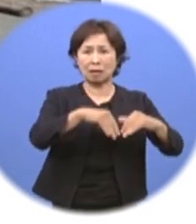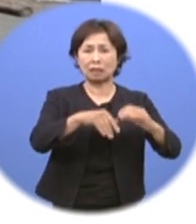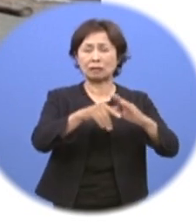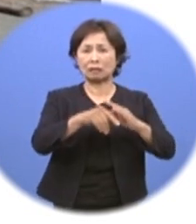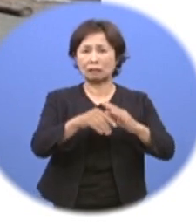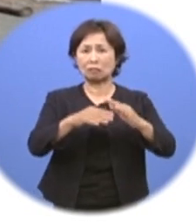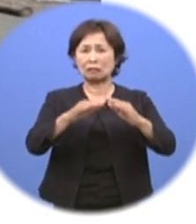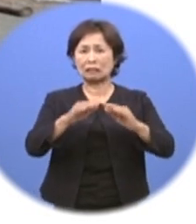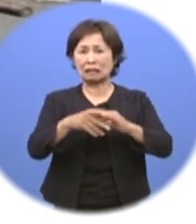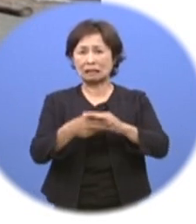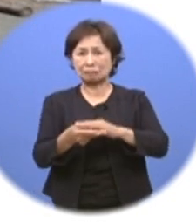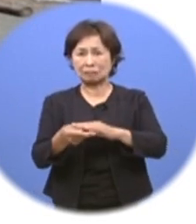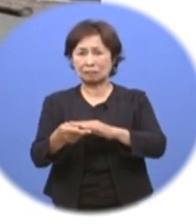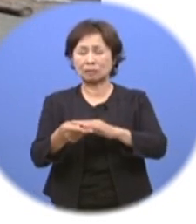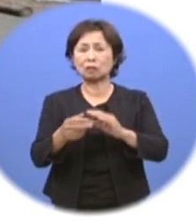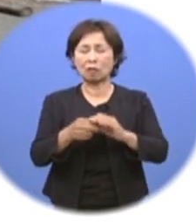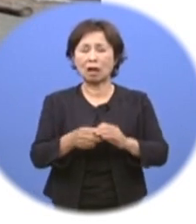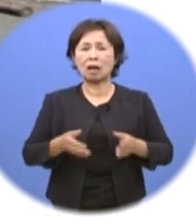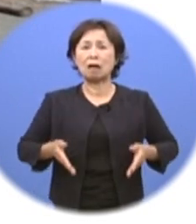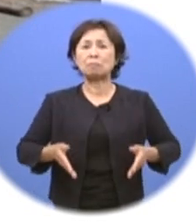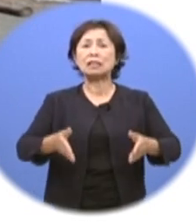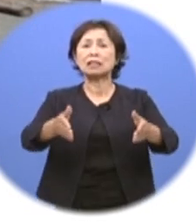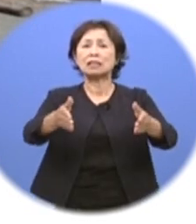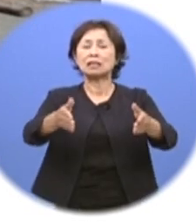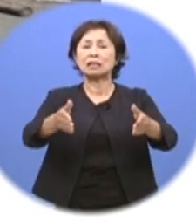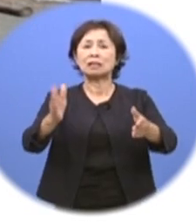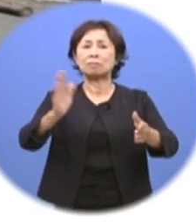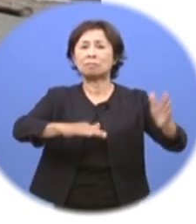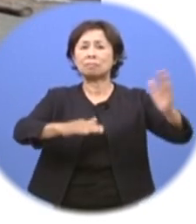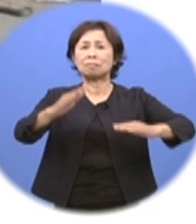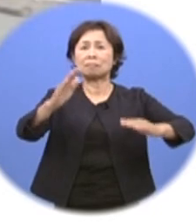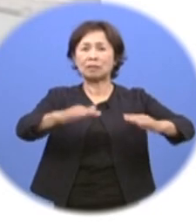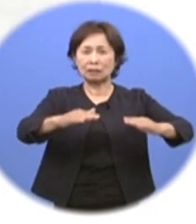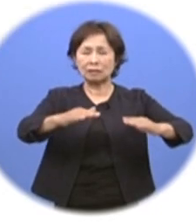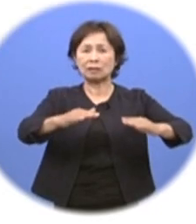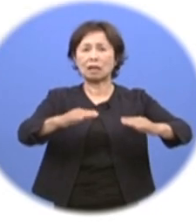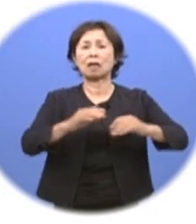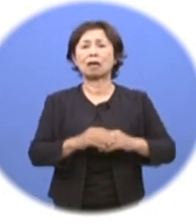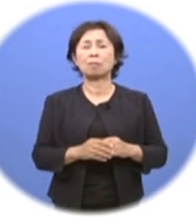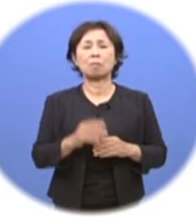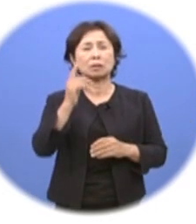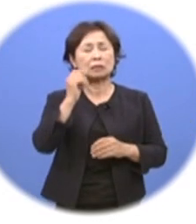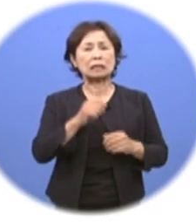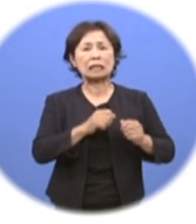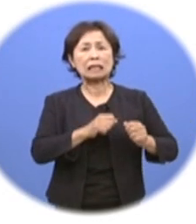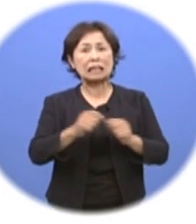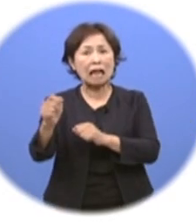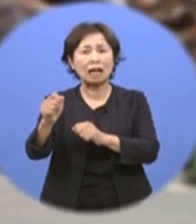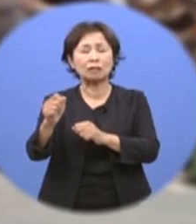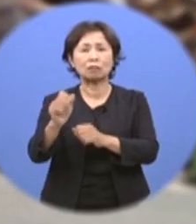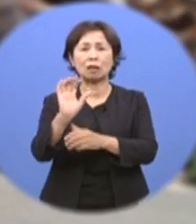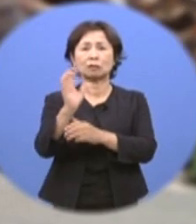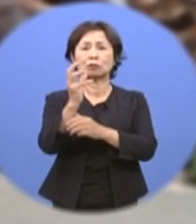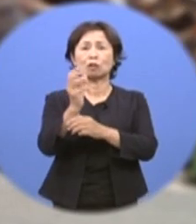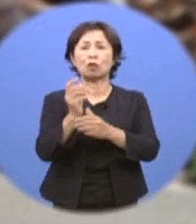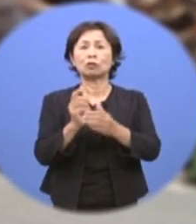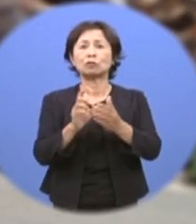その下敷きとなるだけでなく倒壊した住宅が道路を塞ぎ津波からの避難や救助の妨げともなります